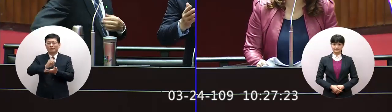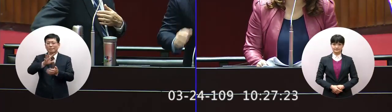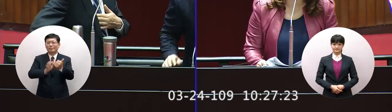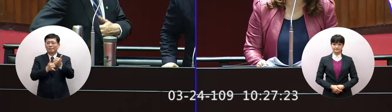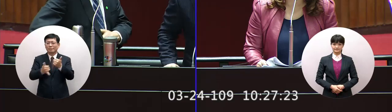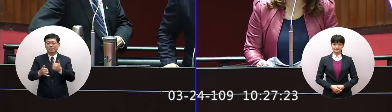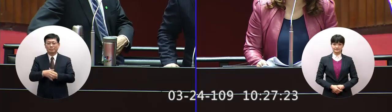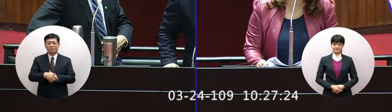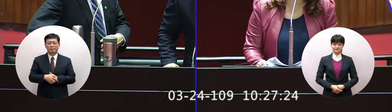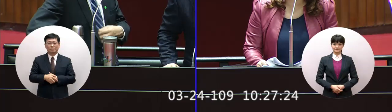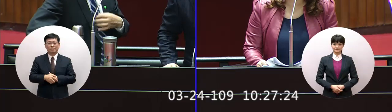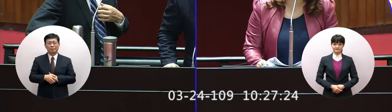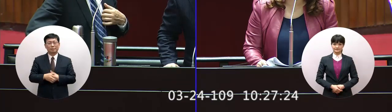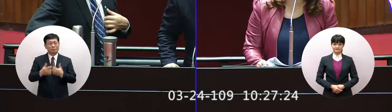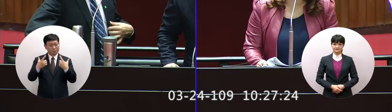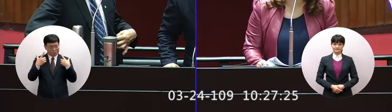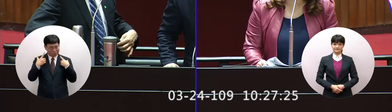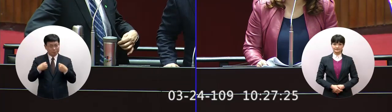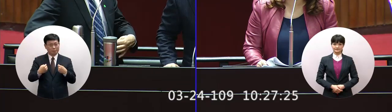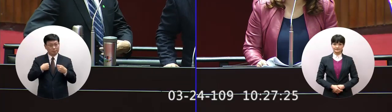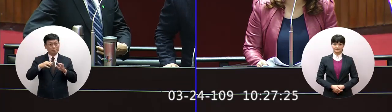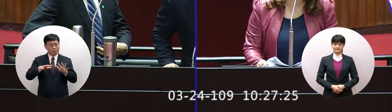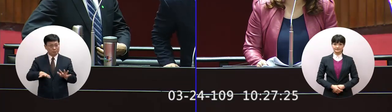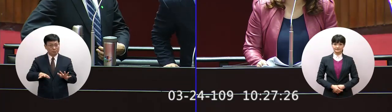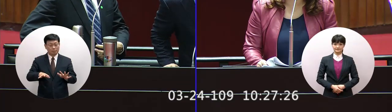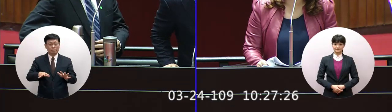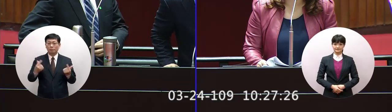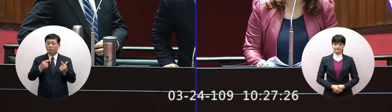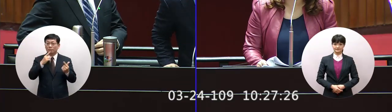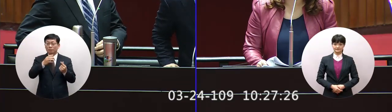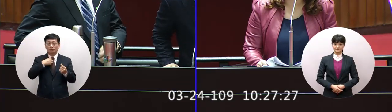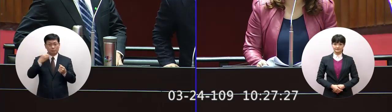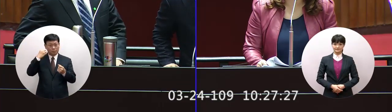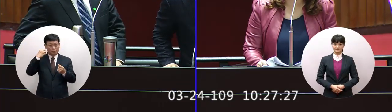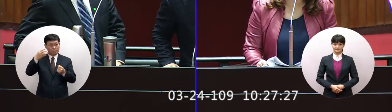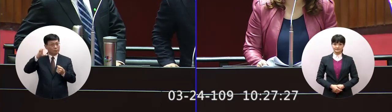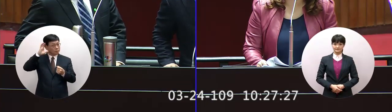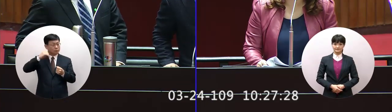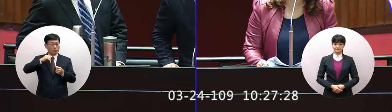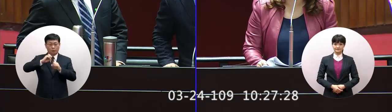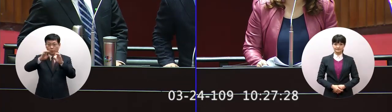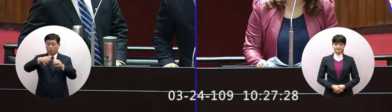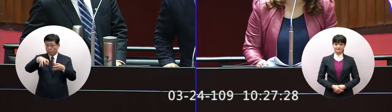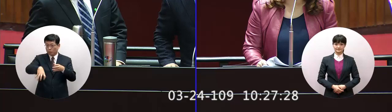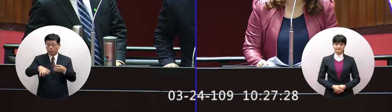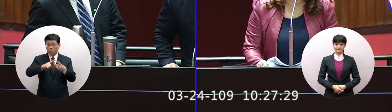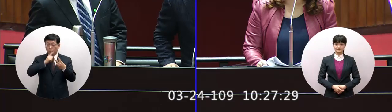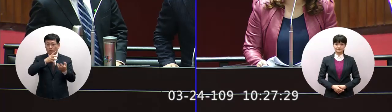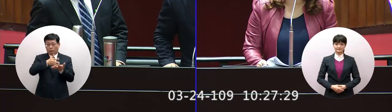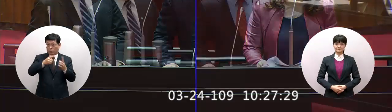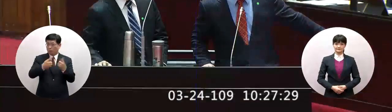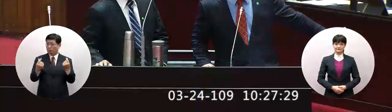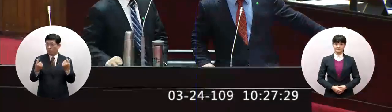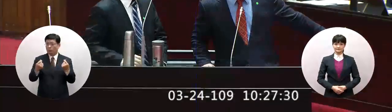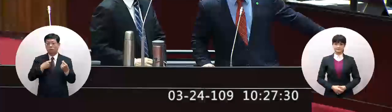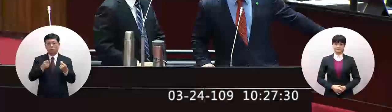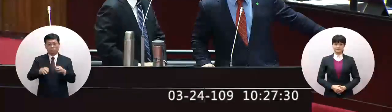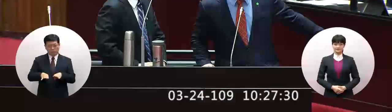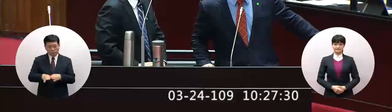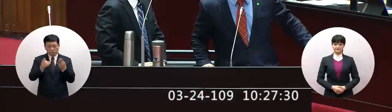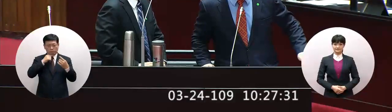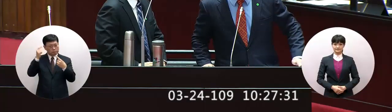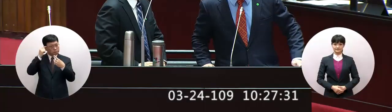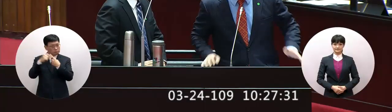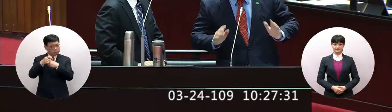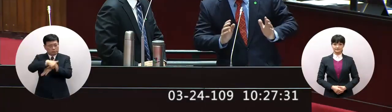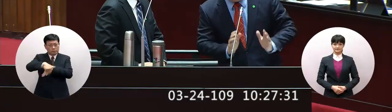跟委员报告一下。事实上我们现在已经包括新传处，我们行政发言人那古拉斯这边也在做相